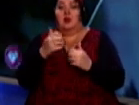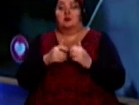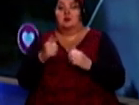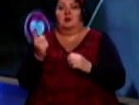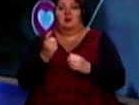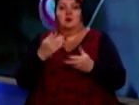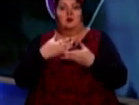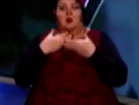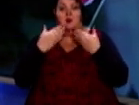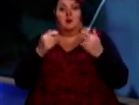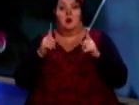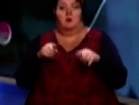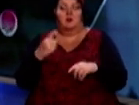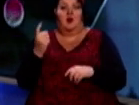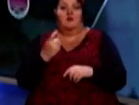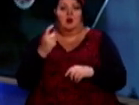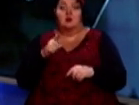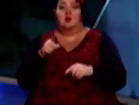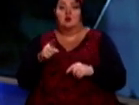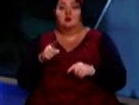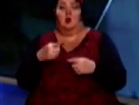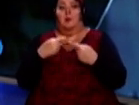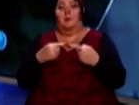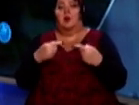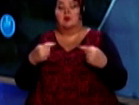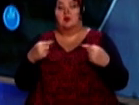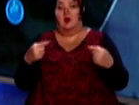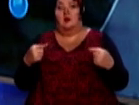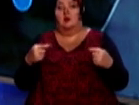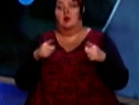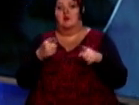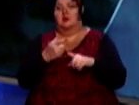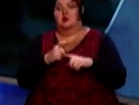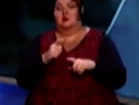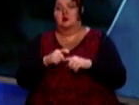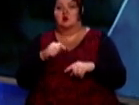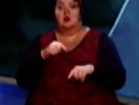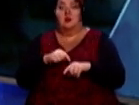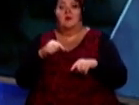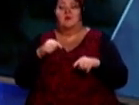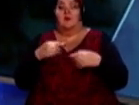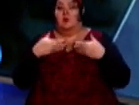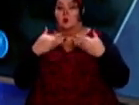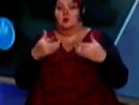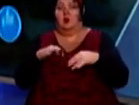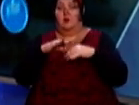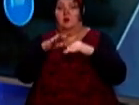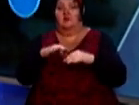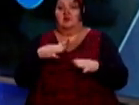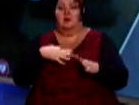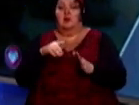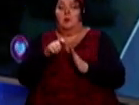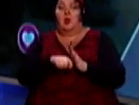Проте власник взагалі всього цього майна, він досить жваво відгукнувся на проведений нами аудит,